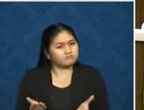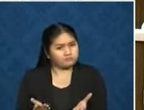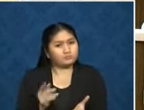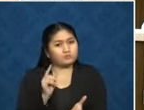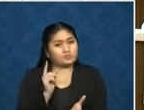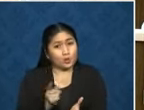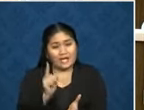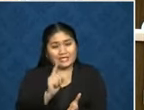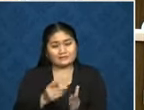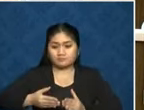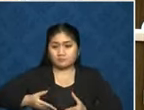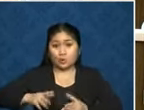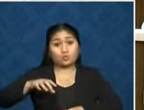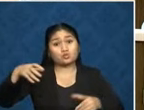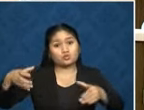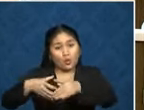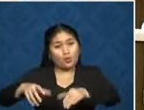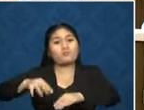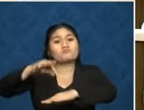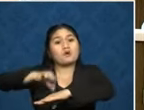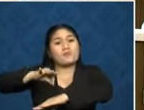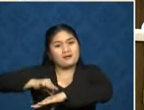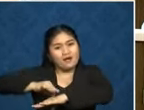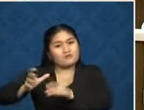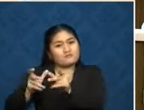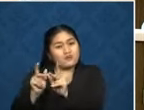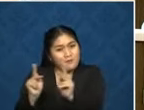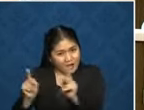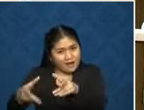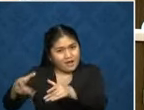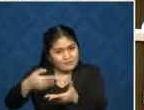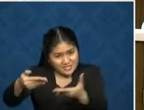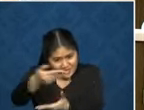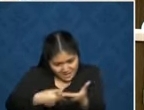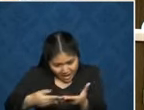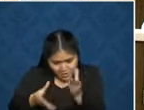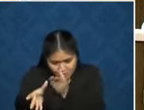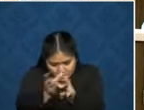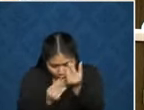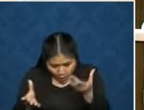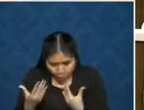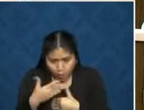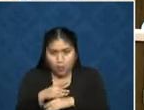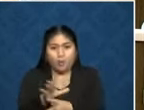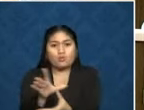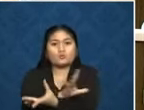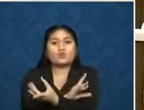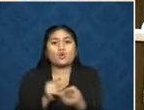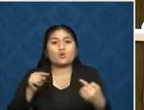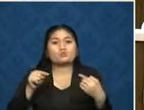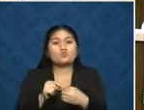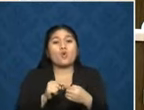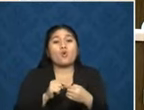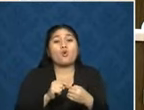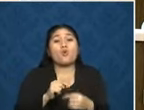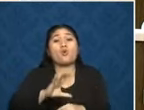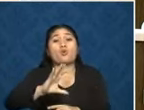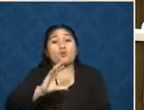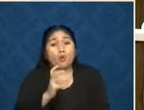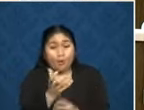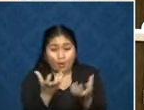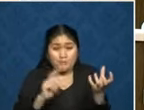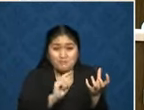การตั้งคณะกรรมการวิสามัญพิจารณาศึกษาการอยู่ร่วมกันของสังคมในยุคปัญญาประดิษฐ์และโลกาอั